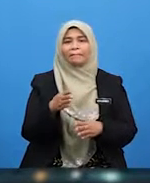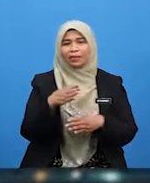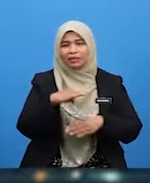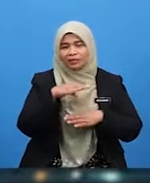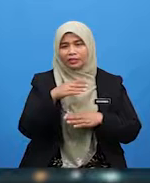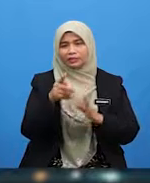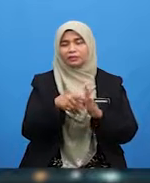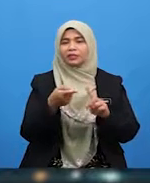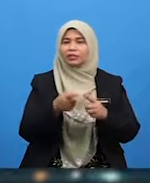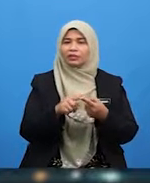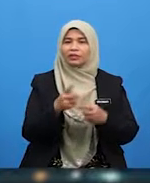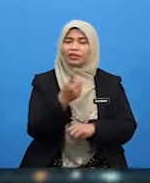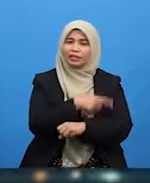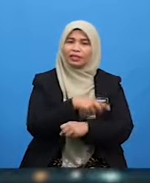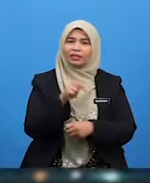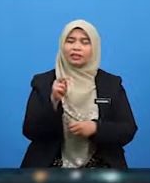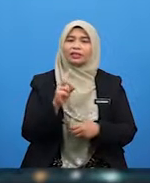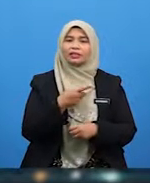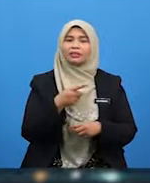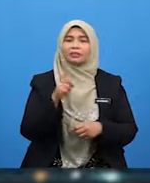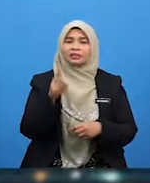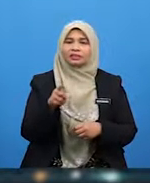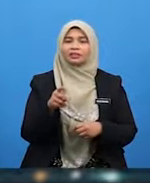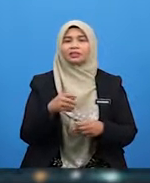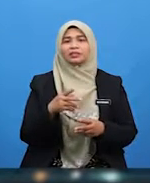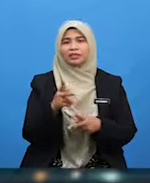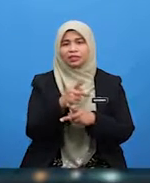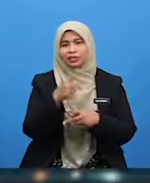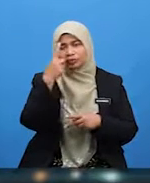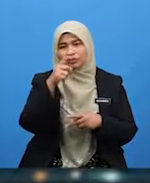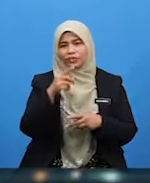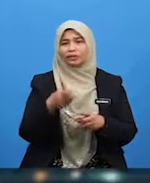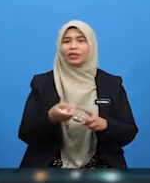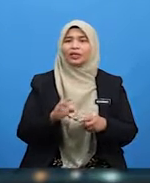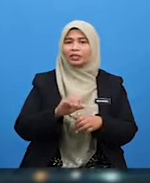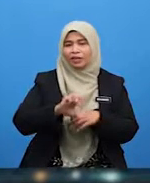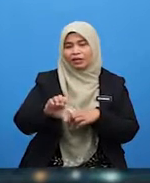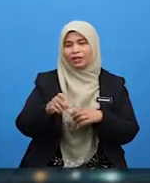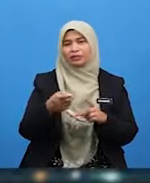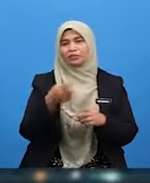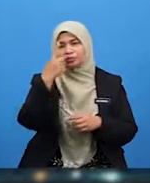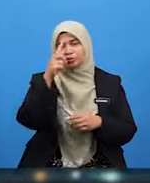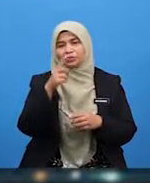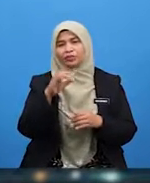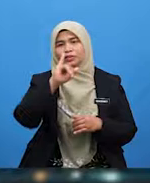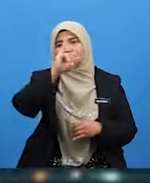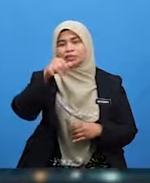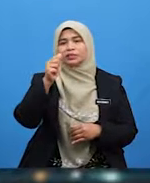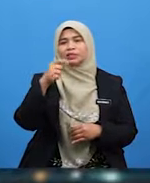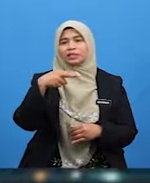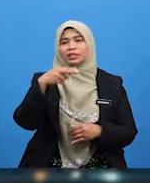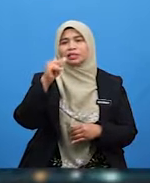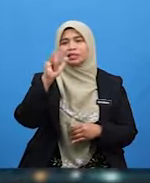kita seharian, hendaklah kita titik beratkan untuk mengelak daripada jahil akhlak. Jangan